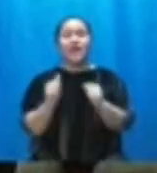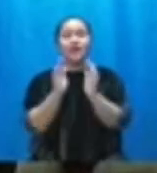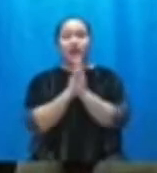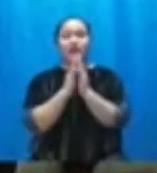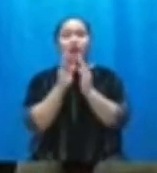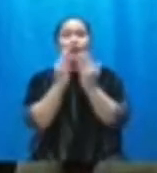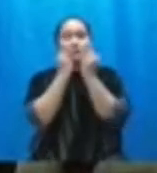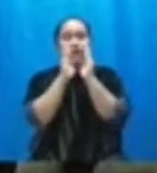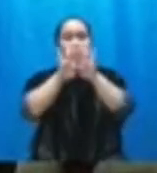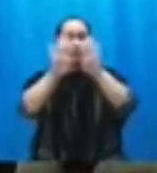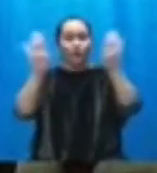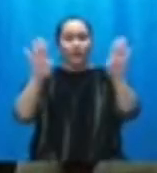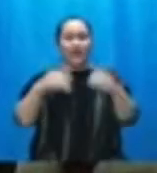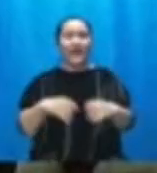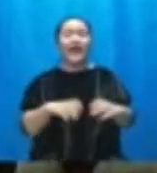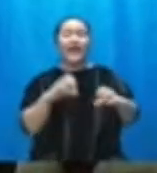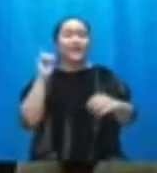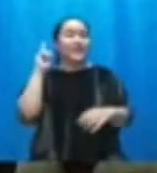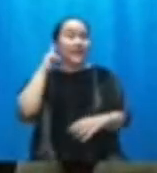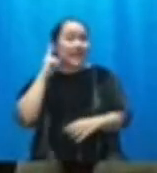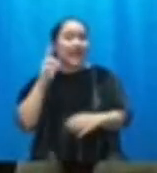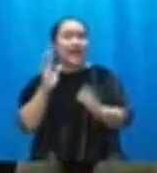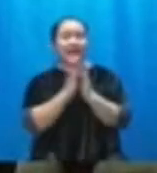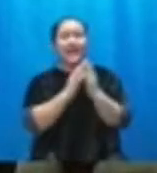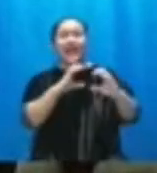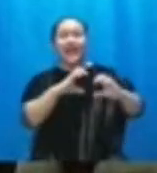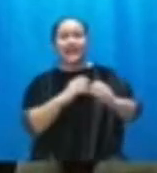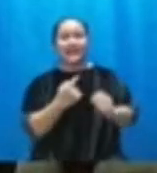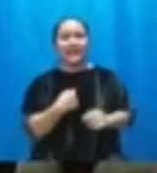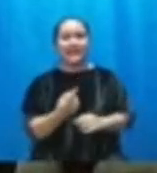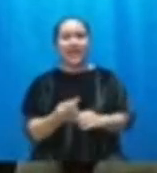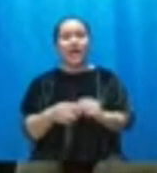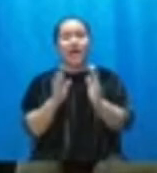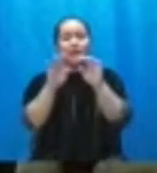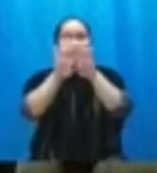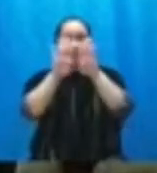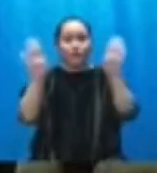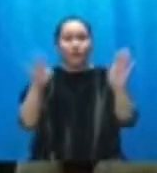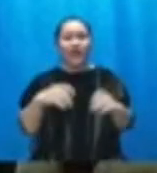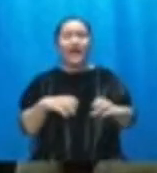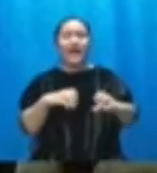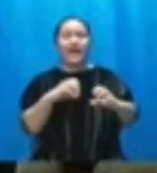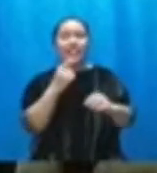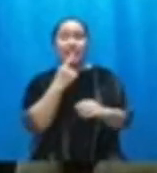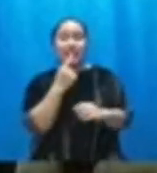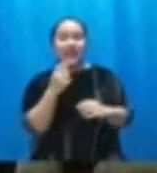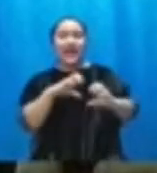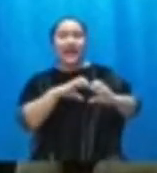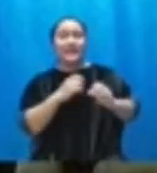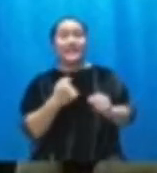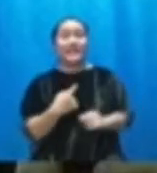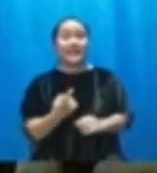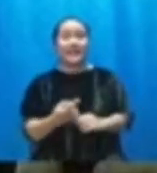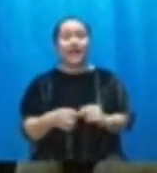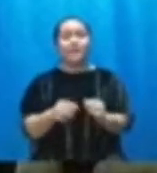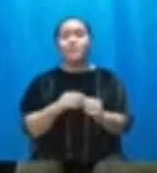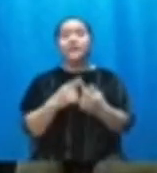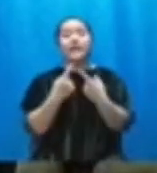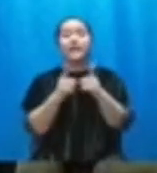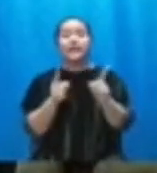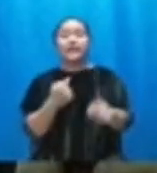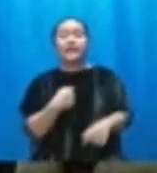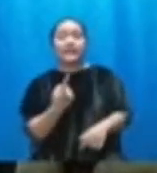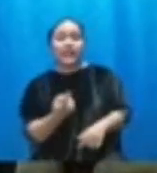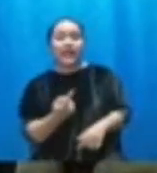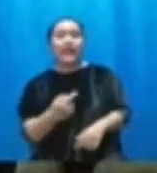telinga hati kita membuka lidah hati kita jika kita tidak hanya bisa mendengar